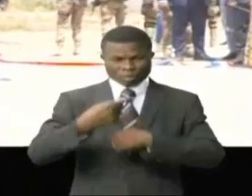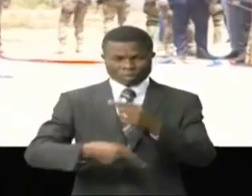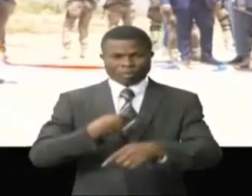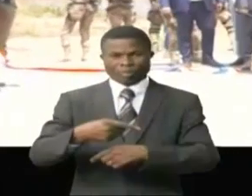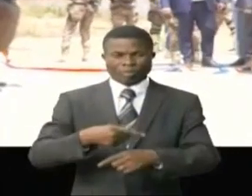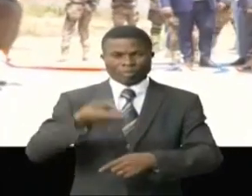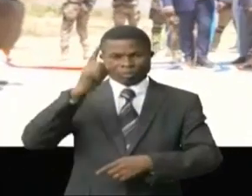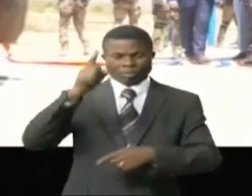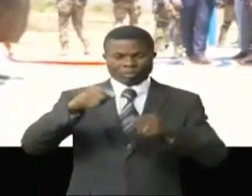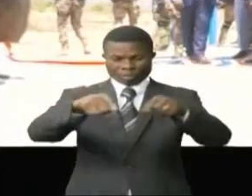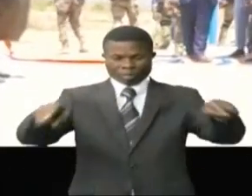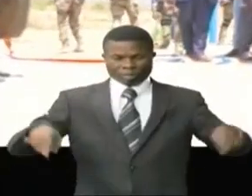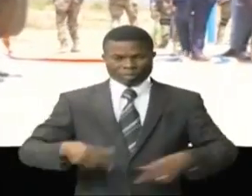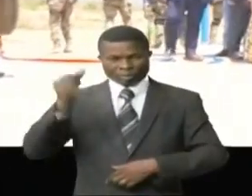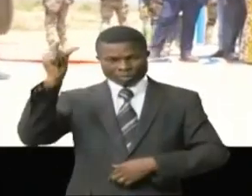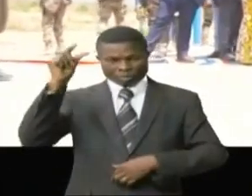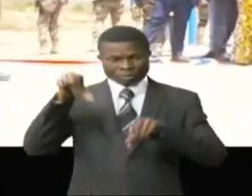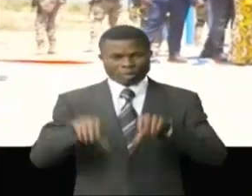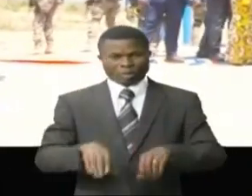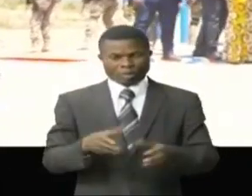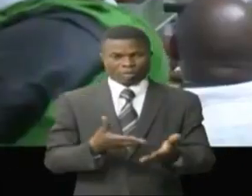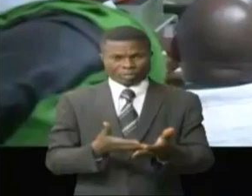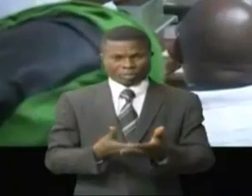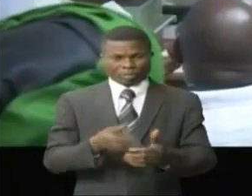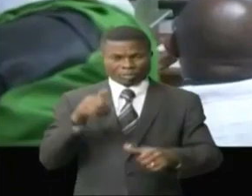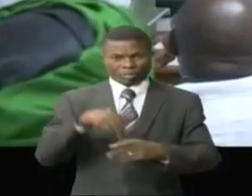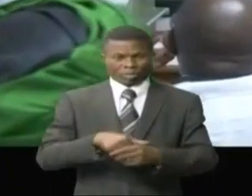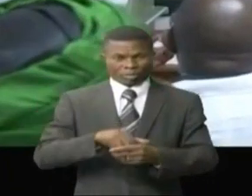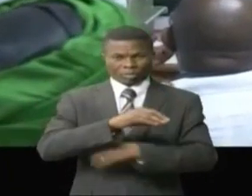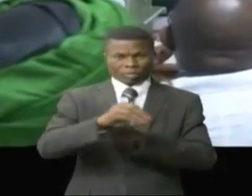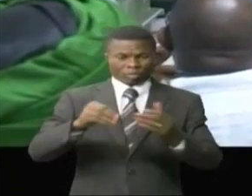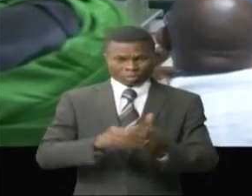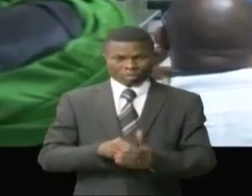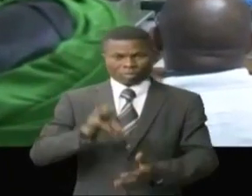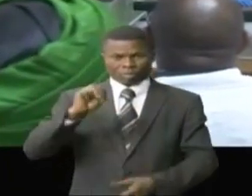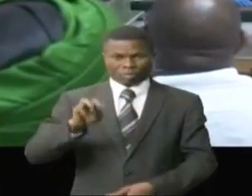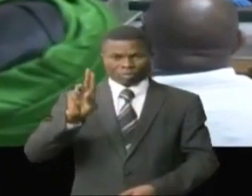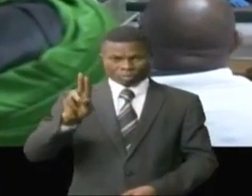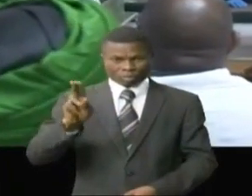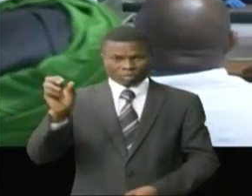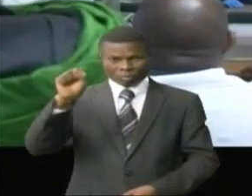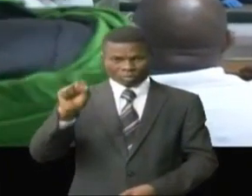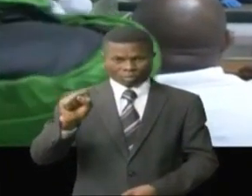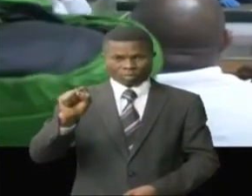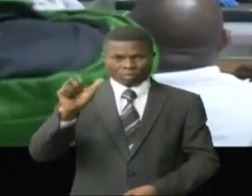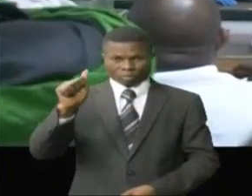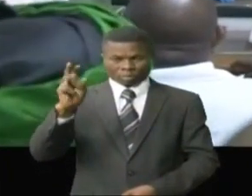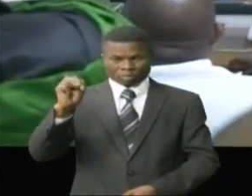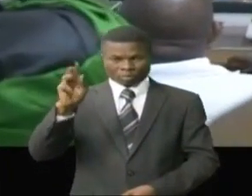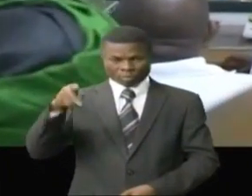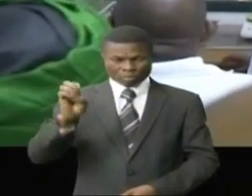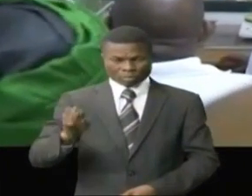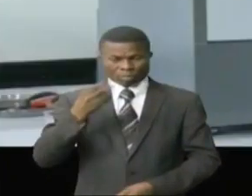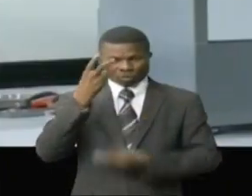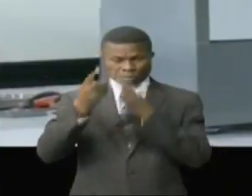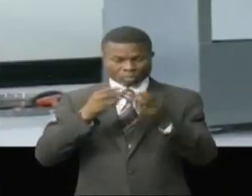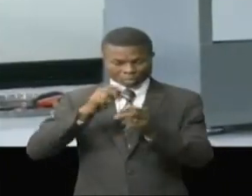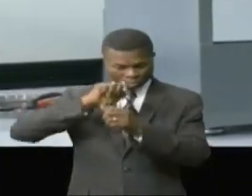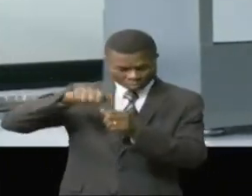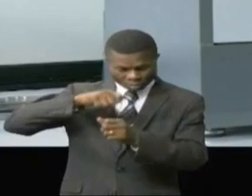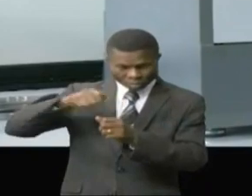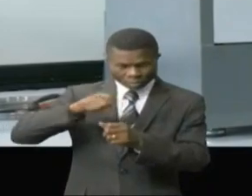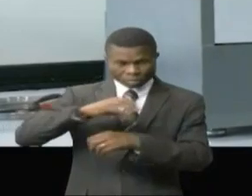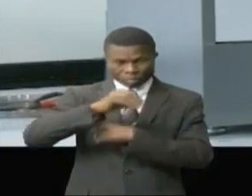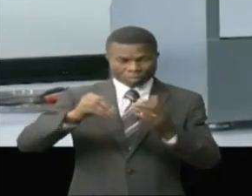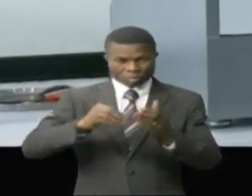du premier salon minier de la RDC. Toujours au centre de Moussompo, le chef de l'État a visité le laboratoire du